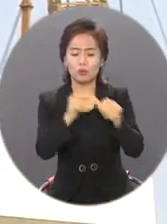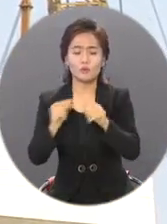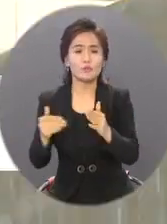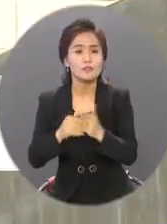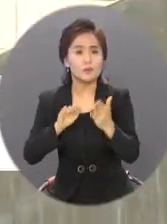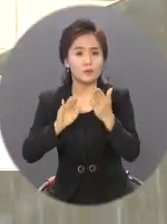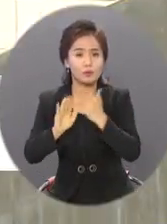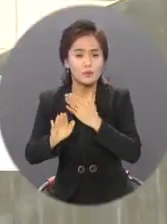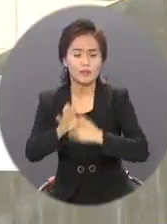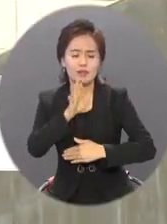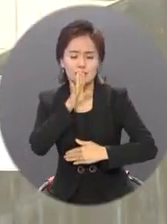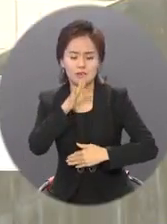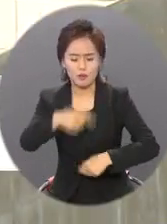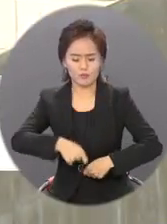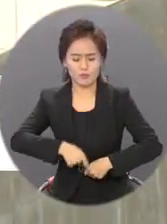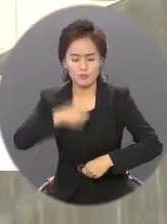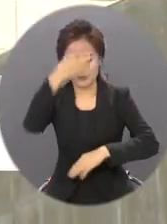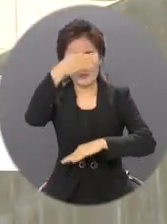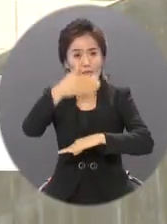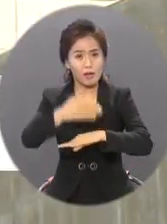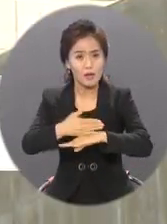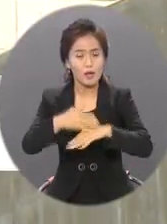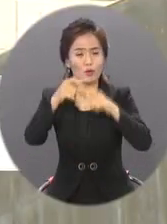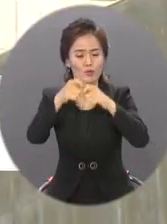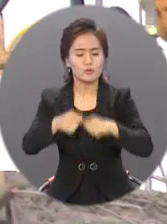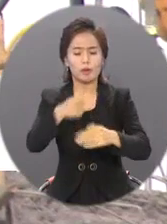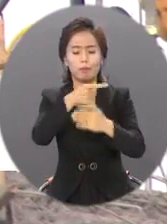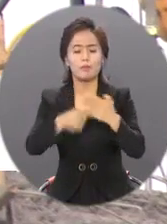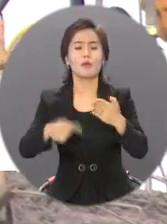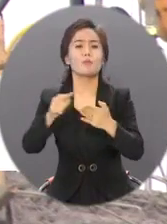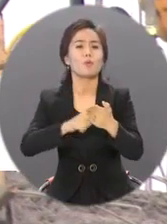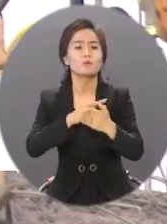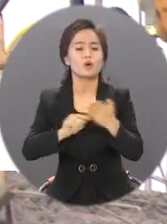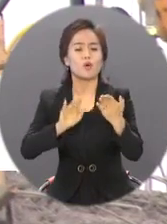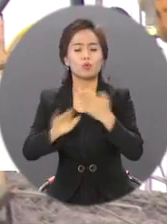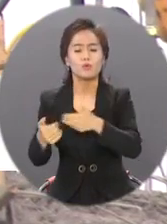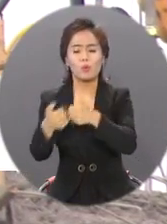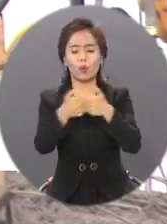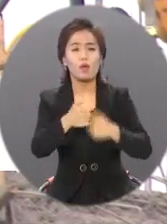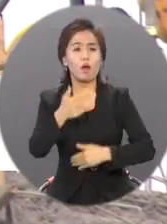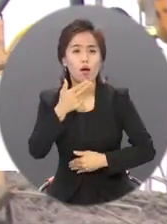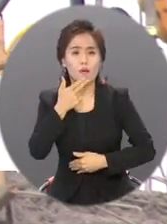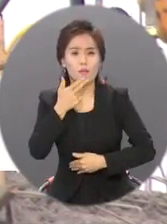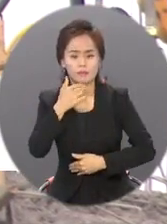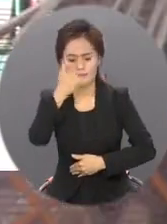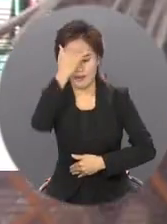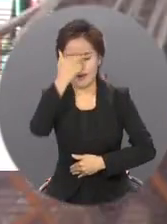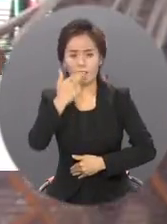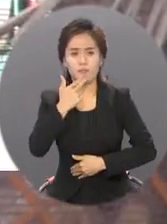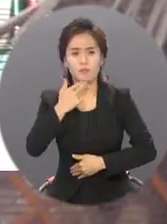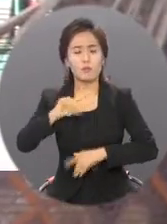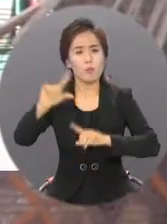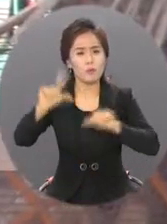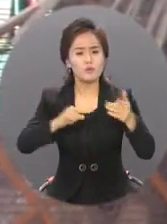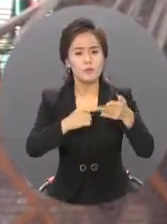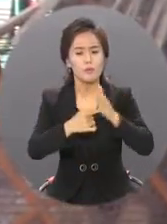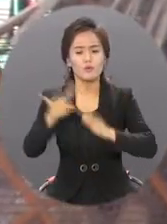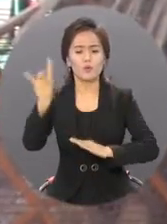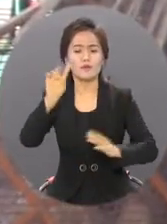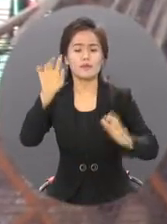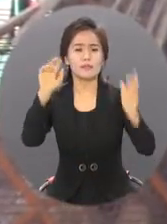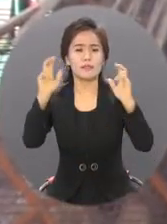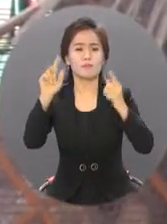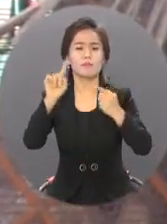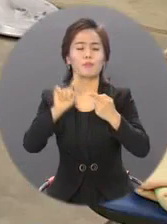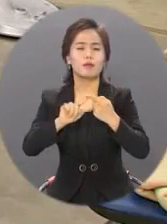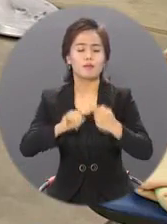끝난 후 진정성 있는 사진은 물론 구체적인 피해 부상 등 후속 뭐니 없이 무심한 태도를 보이는 현대산업개발의 해 분노하고